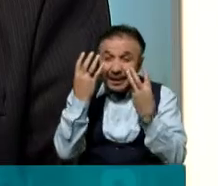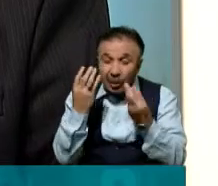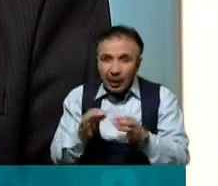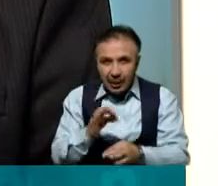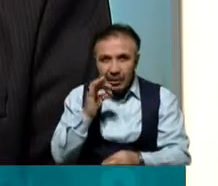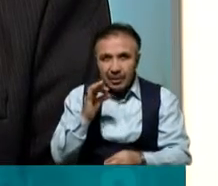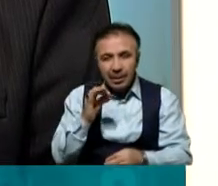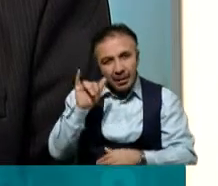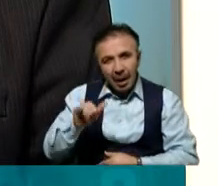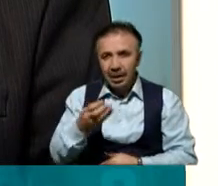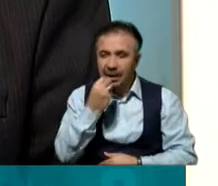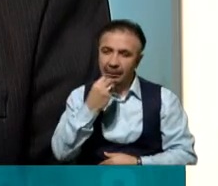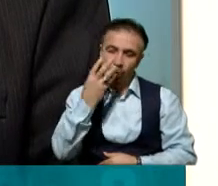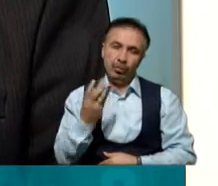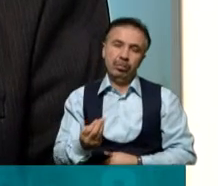olur. Biz